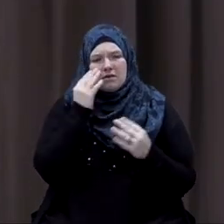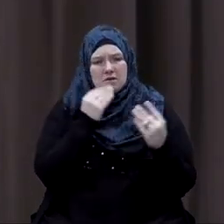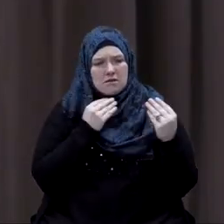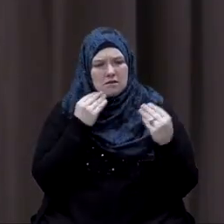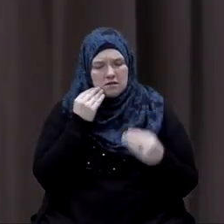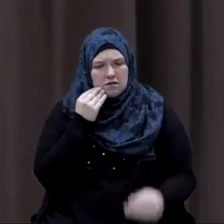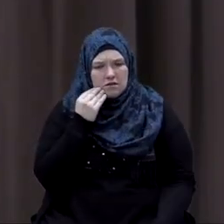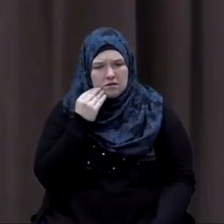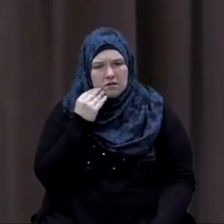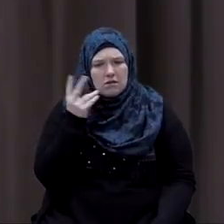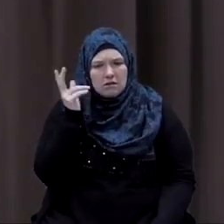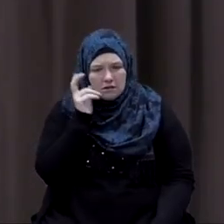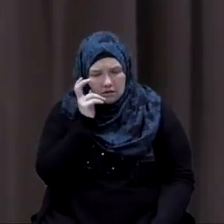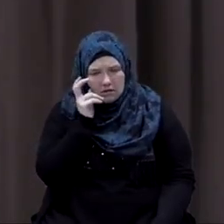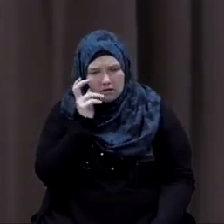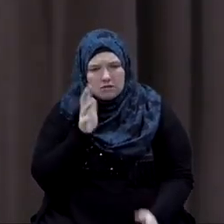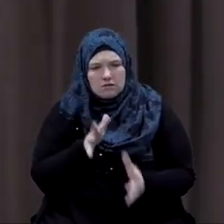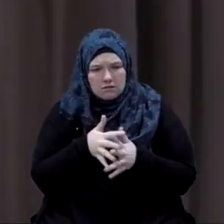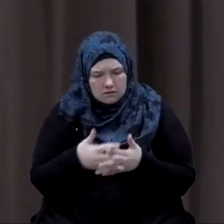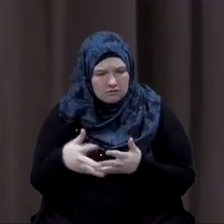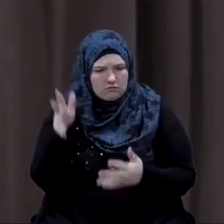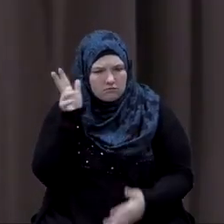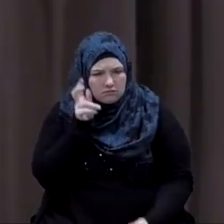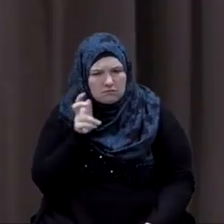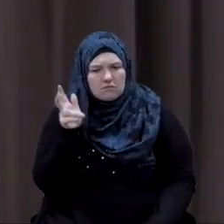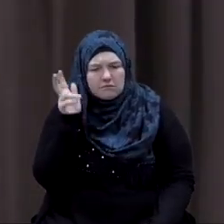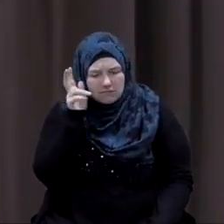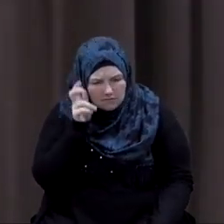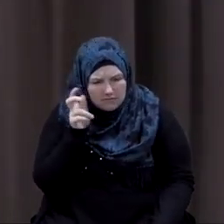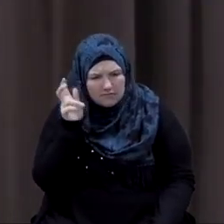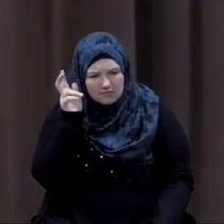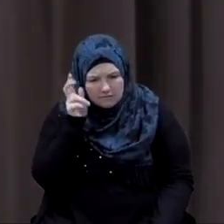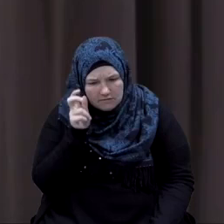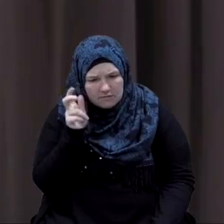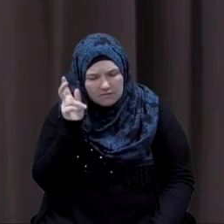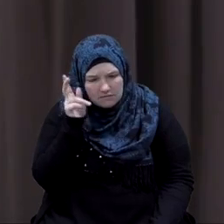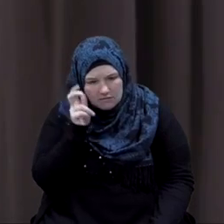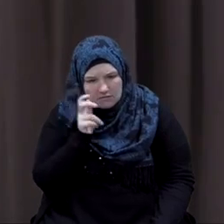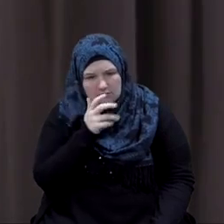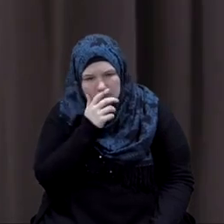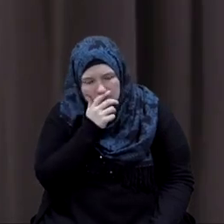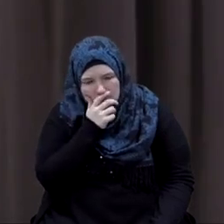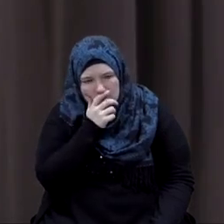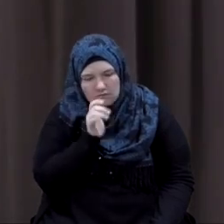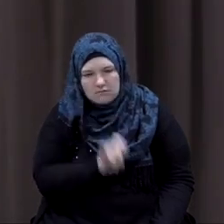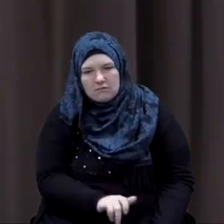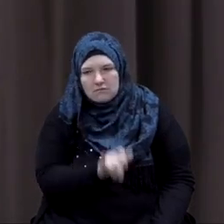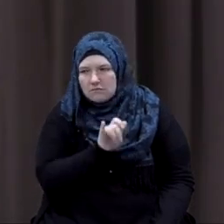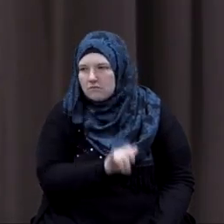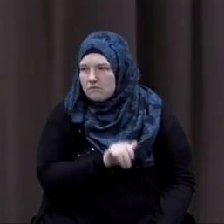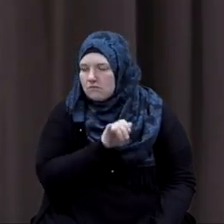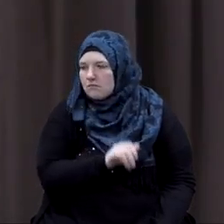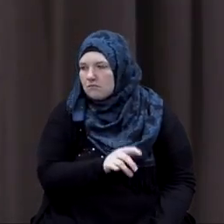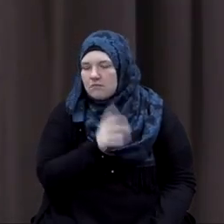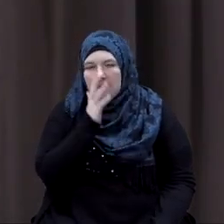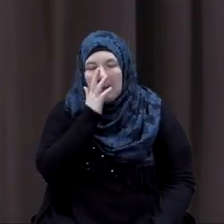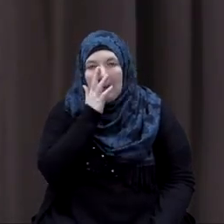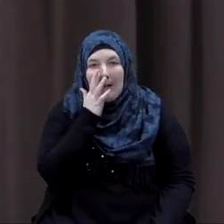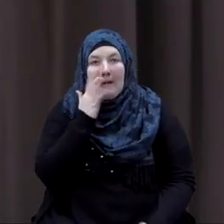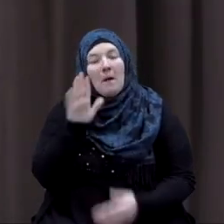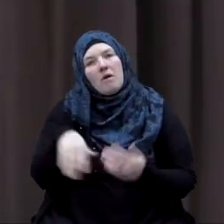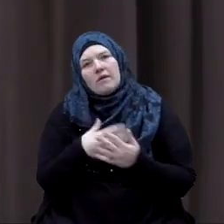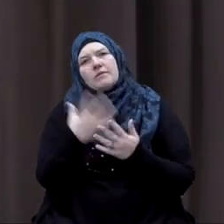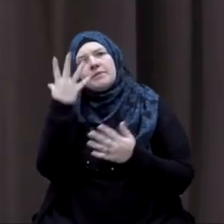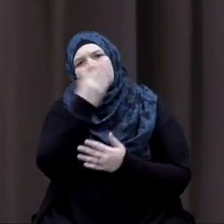heard. طَاهَا مَا أَنزَلْنَا عَلَيْكَ الْقُرْآنَ لِتَشْقَى إِلَّا تَذْكِرَةً لِمَنْ يَخْشَى. All of